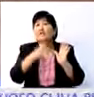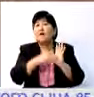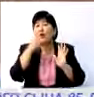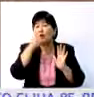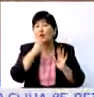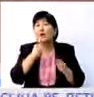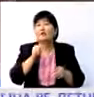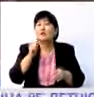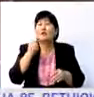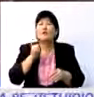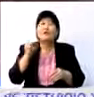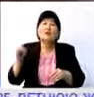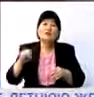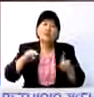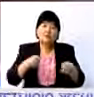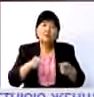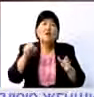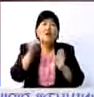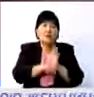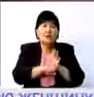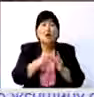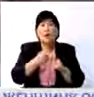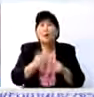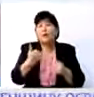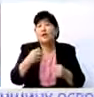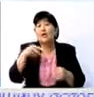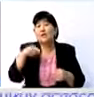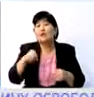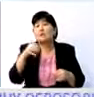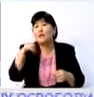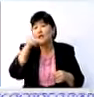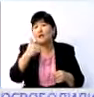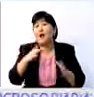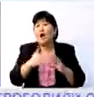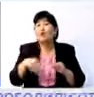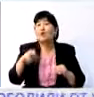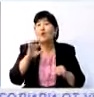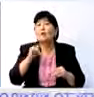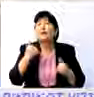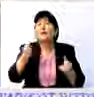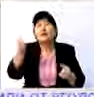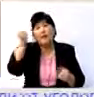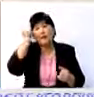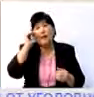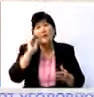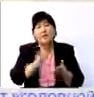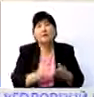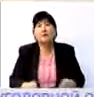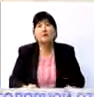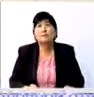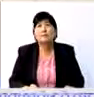году репрессирован и расстрелян. В 615-летие со дня его рождения в ауле Даумбай установили памятник. В